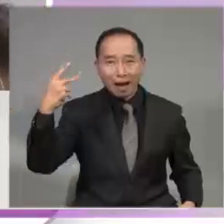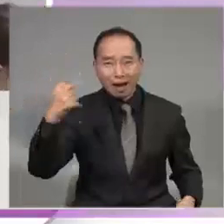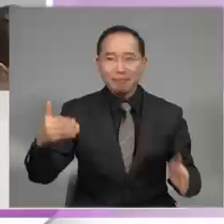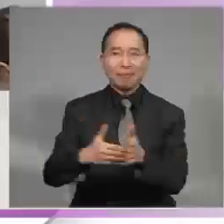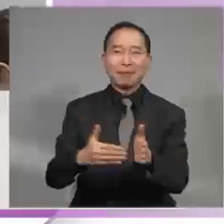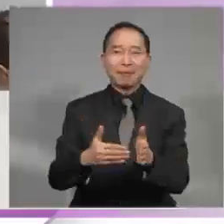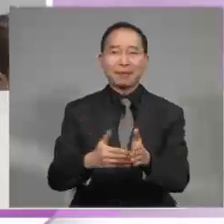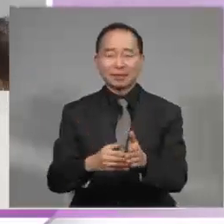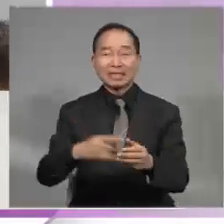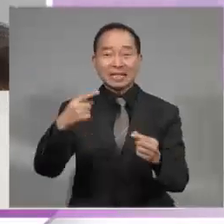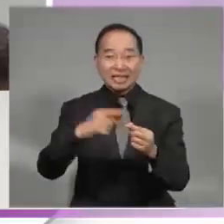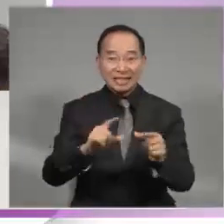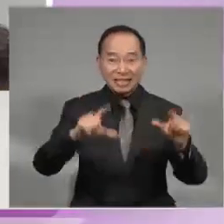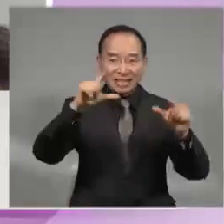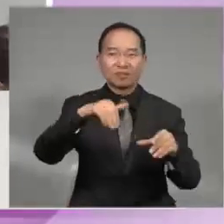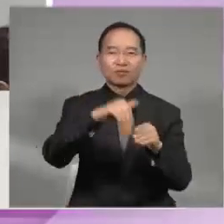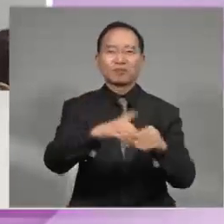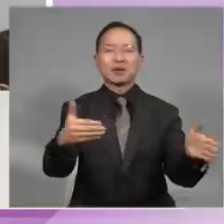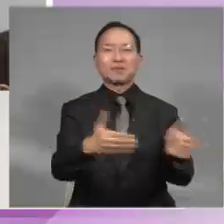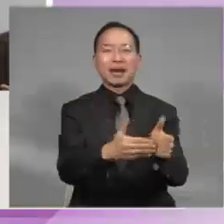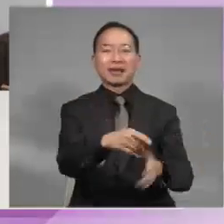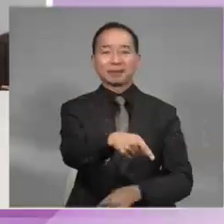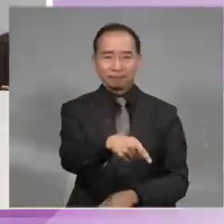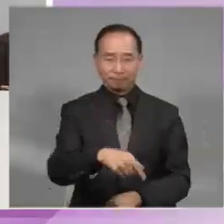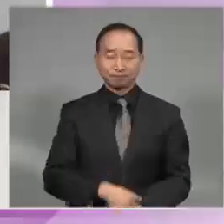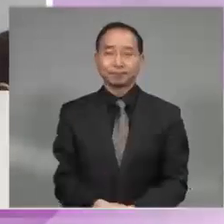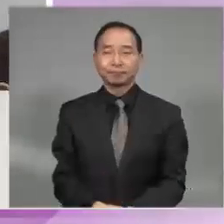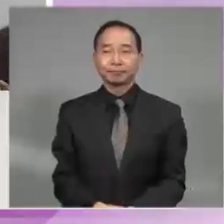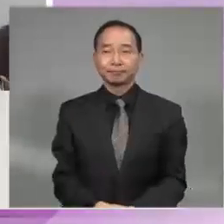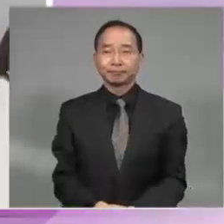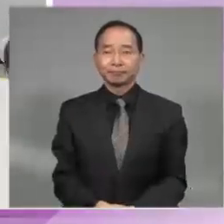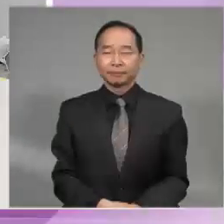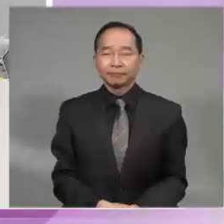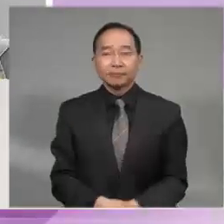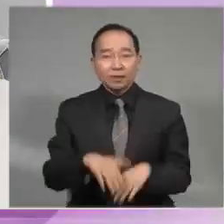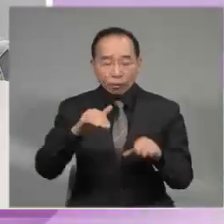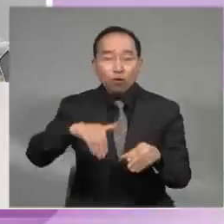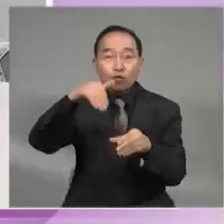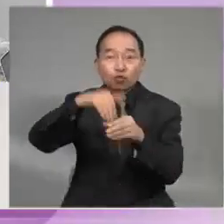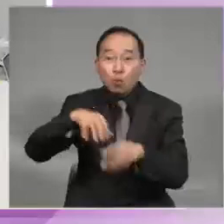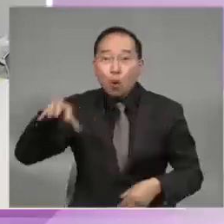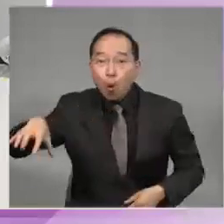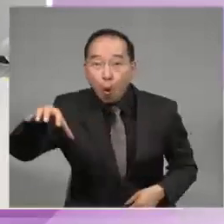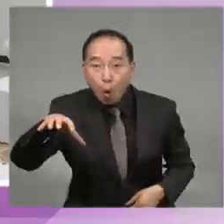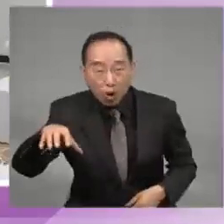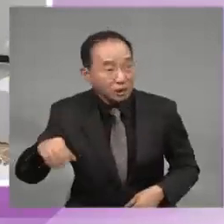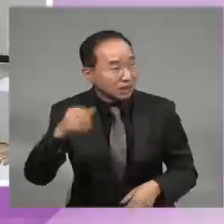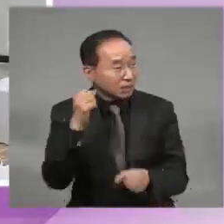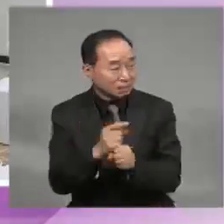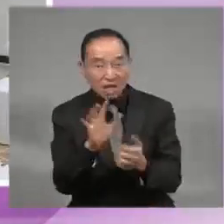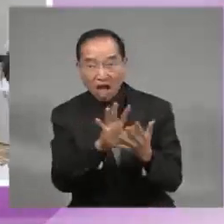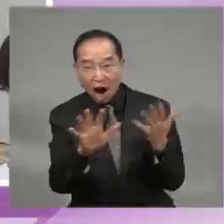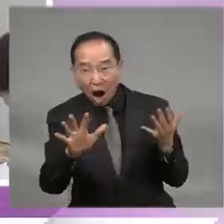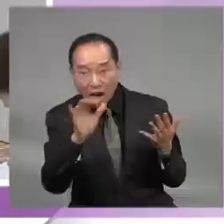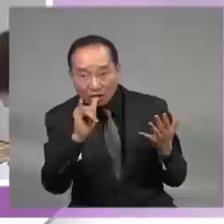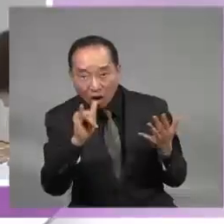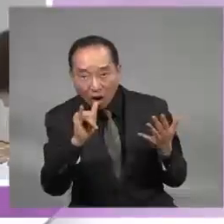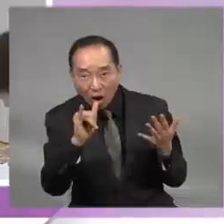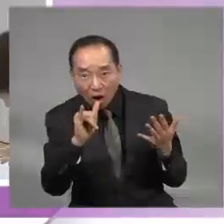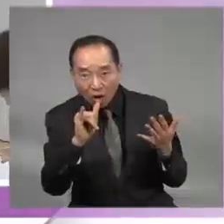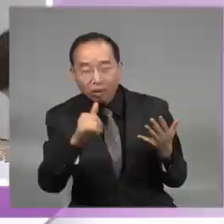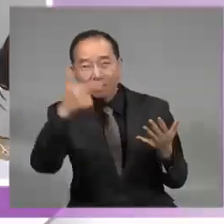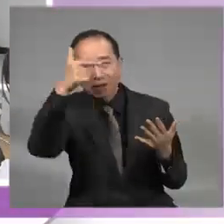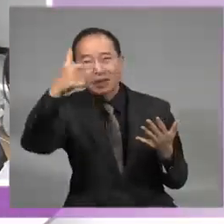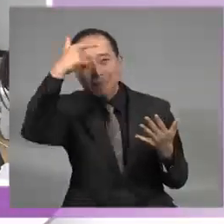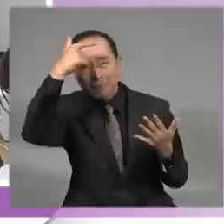마감이 됐습니다. 됐습니다. 네. 자, 물론 이제 투표소마다 줄을 서 계셨던 분들은 이제 번호표를